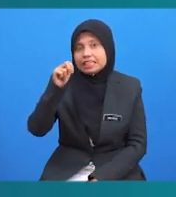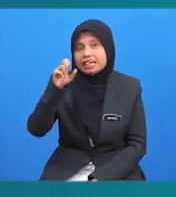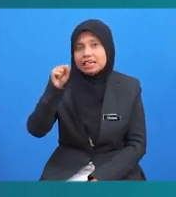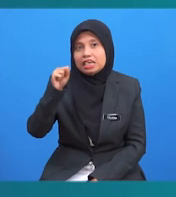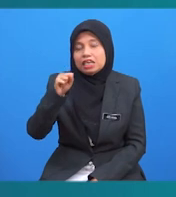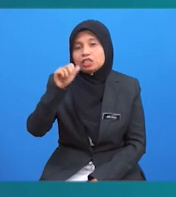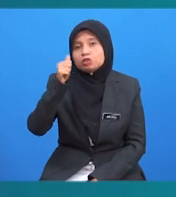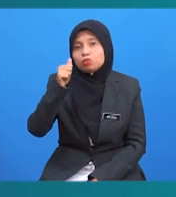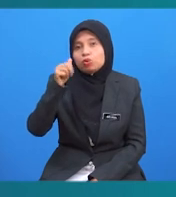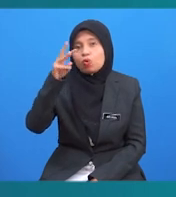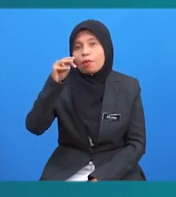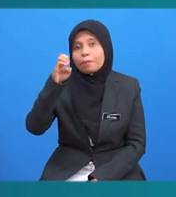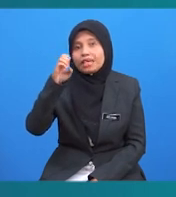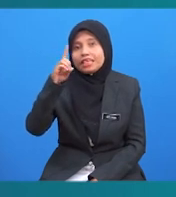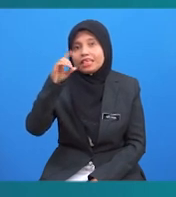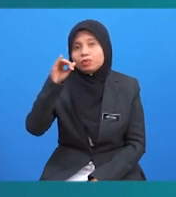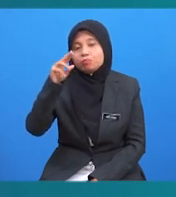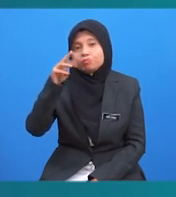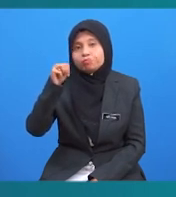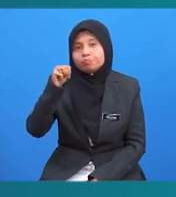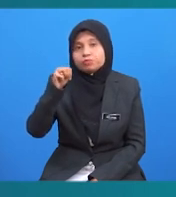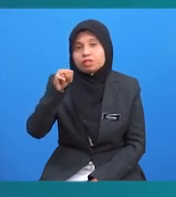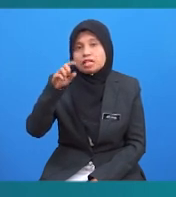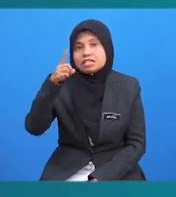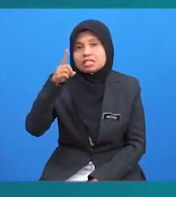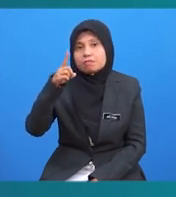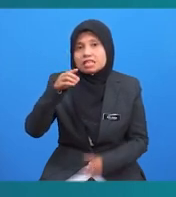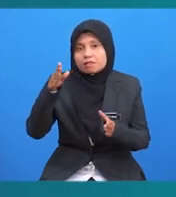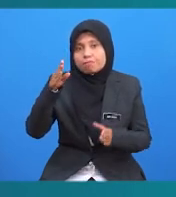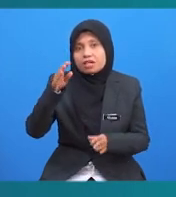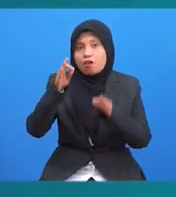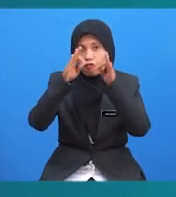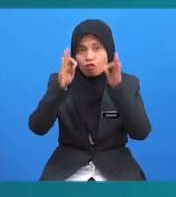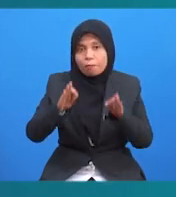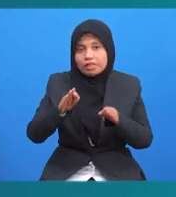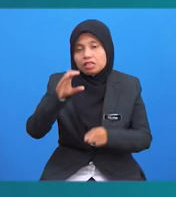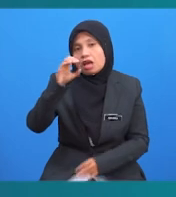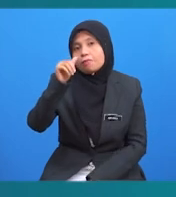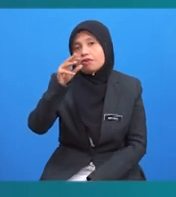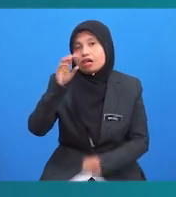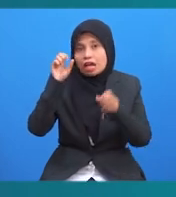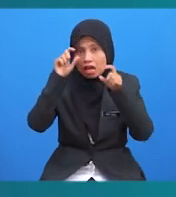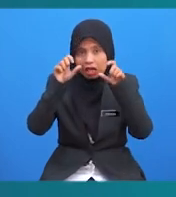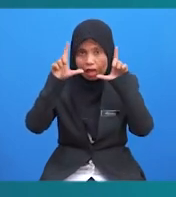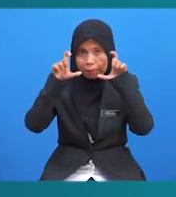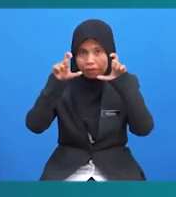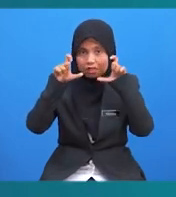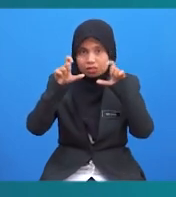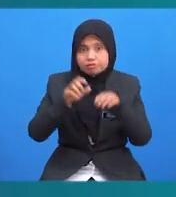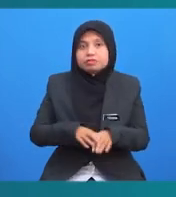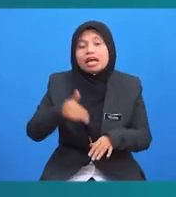camera. Yang kesebelas, big format camera. Yang ke-12, phone digital